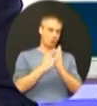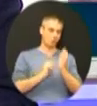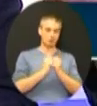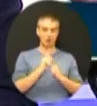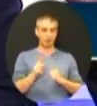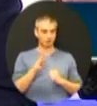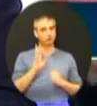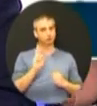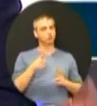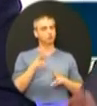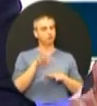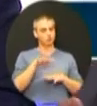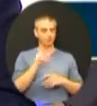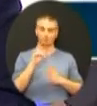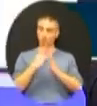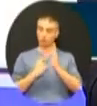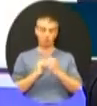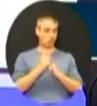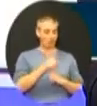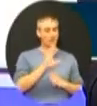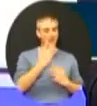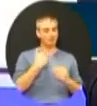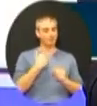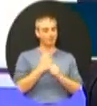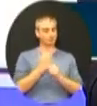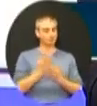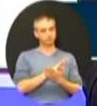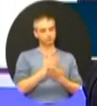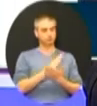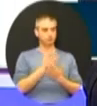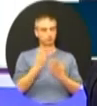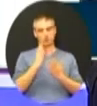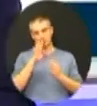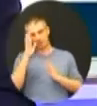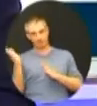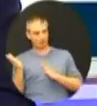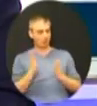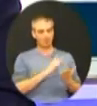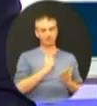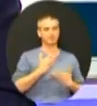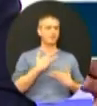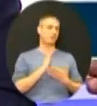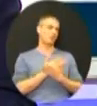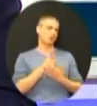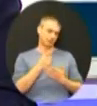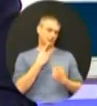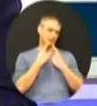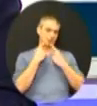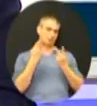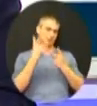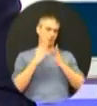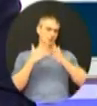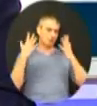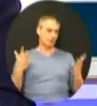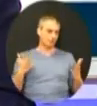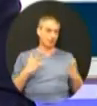חוקי אלא יש גם תחומים ייש חוקי לא חוקי ועד כמה אנחנו הולכים באמצע לאפור יותר או לאפור פחות ומי בעצם מקבל את האחה וזה די דיון הרבה יותר